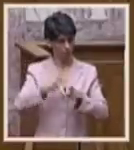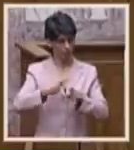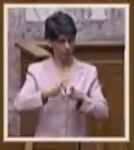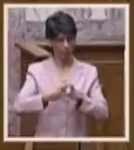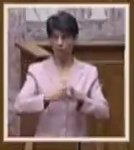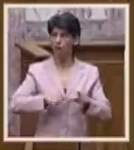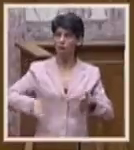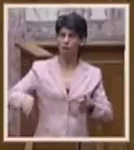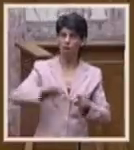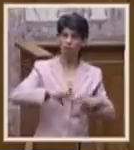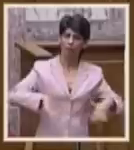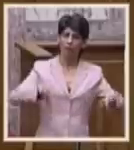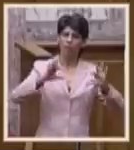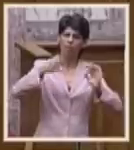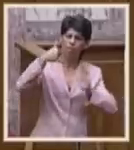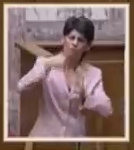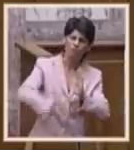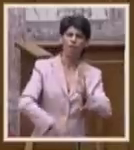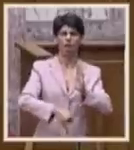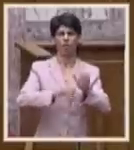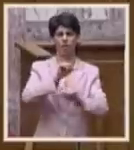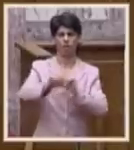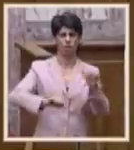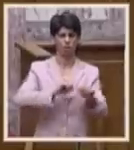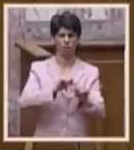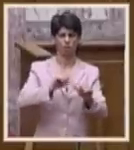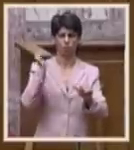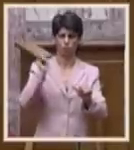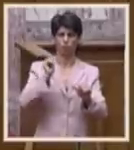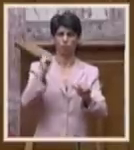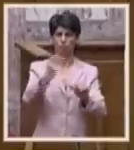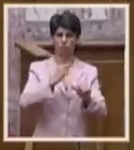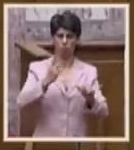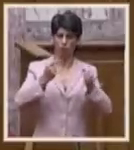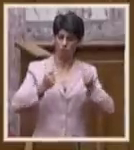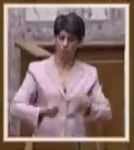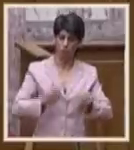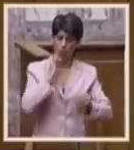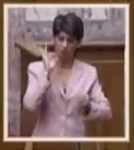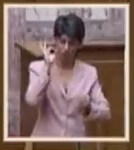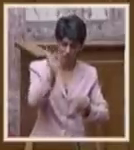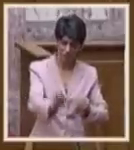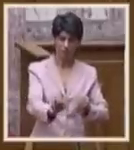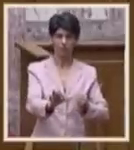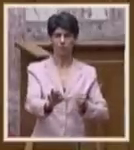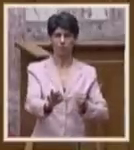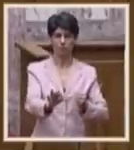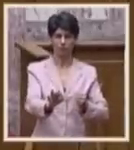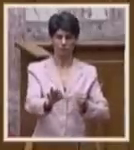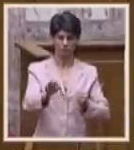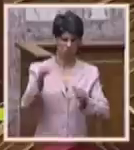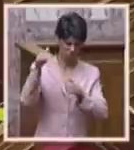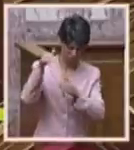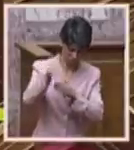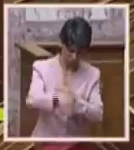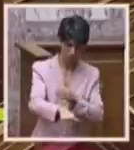να κάνουμε βαθιές τομές σε ένα σύστημα πολιτικό, οικονομικό, κοινωνικό, θεσμικό που είχε φτάσει στην παρακμή. Και αν